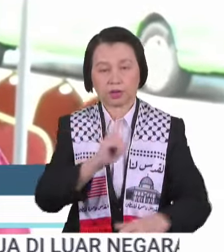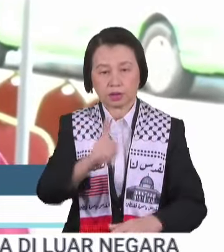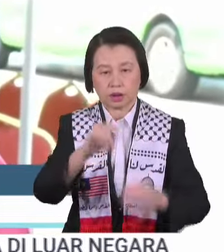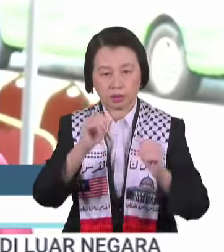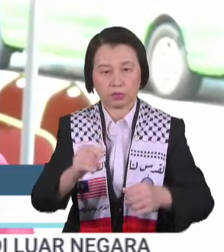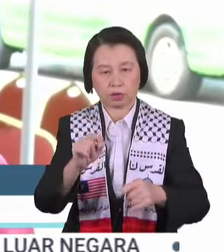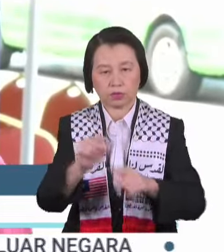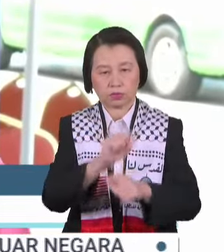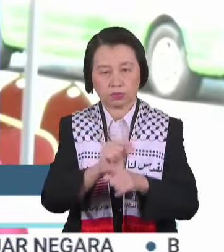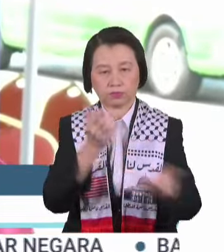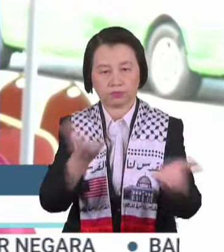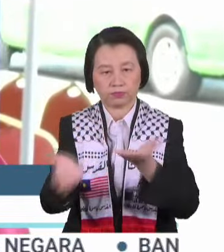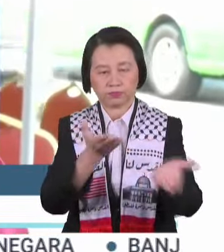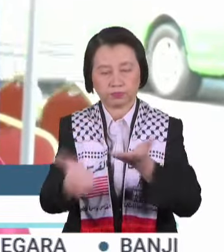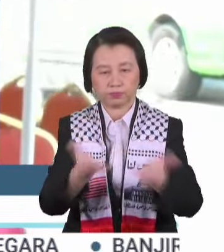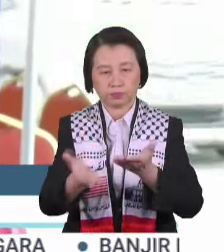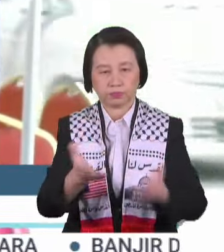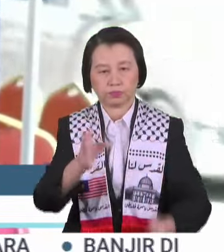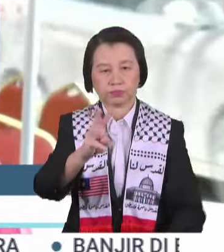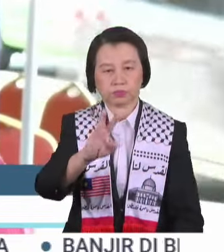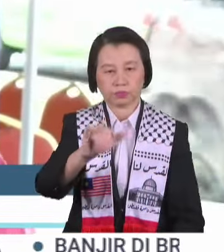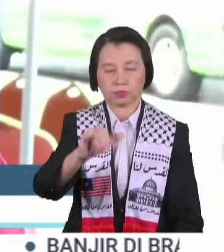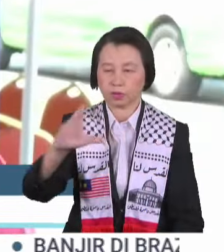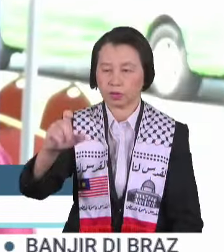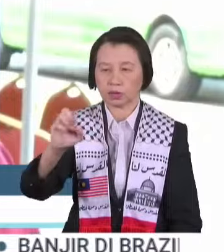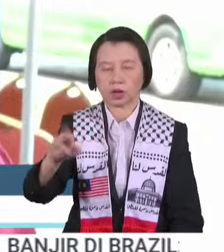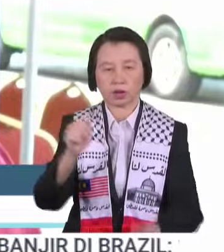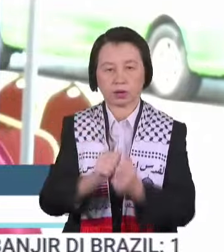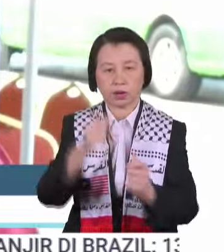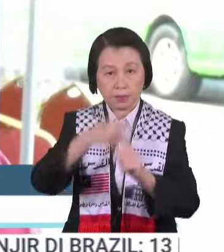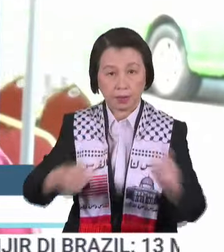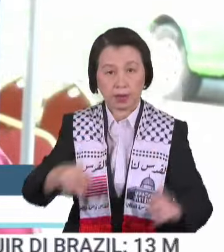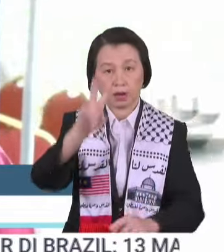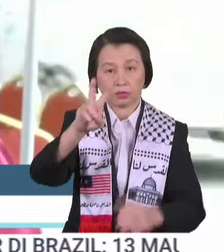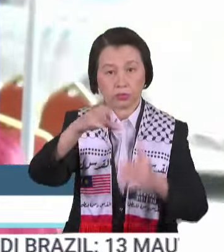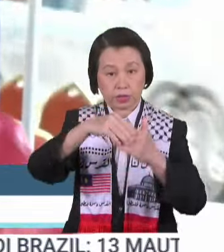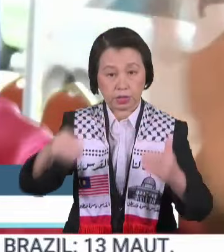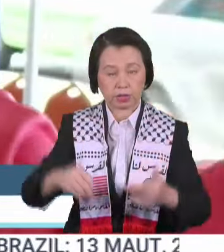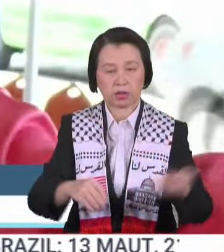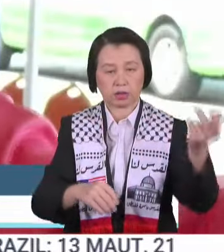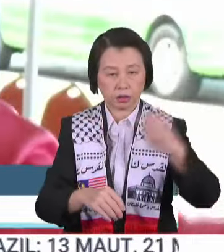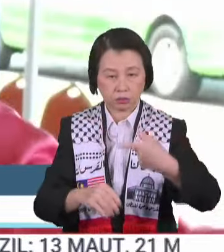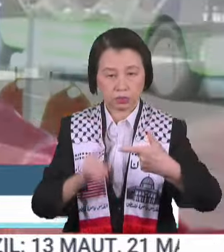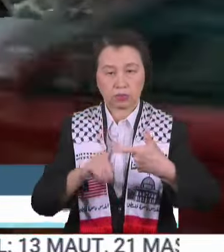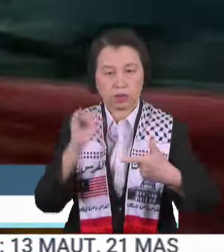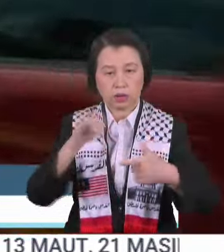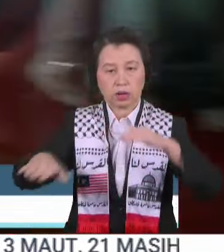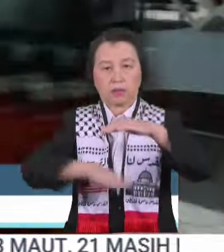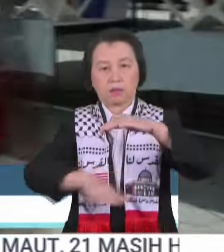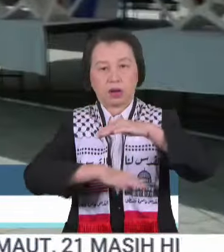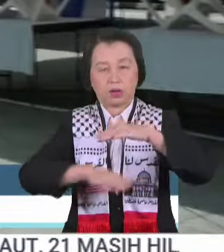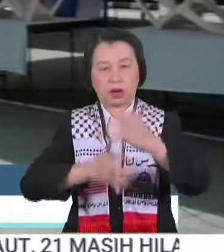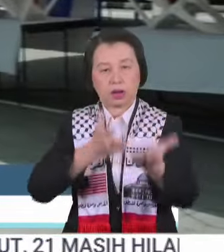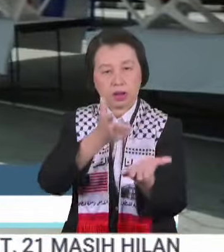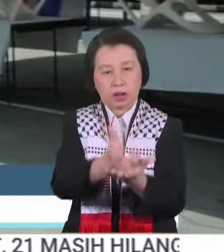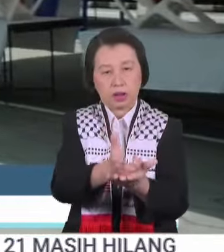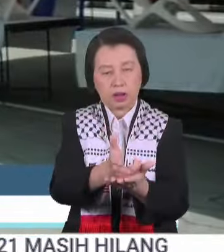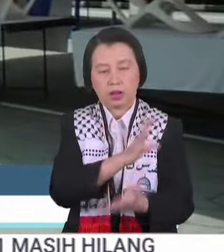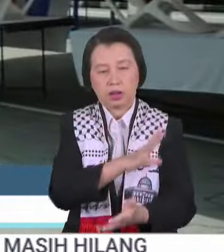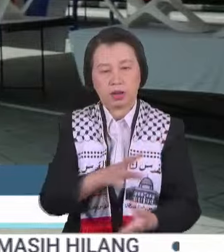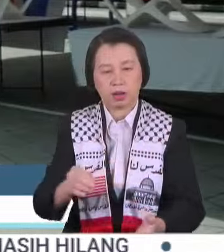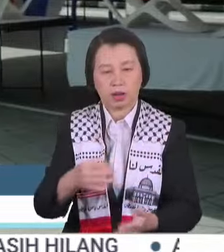menggunakan perkhidmatan rakan strategi MyCar dengan diskaun RM2. Dan yang kedua ialah di bawah dataran Merdeka ni. Dan yang